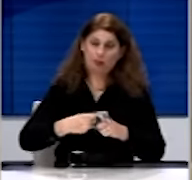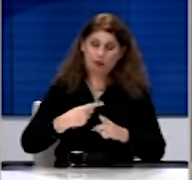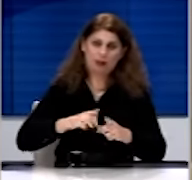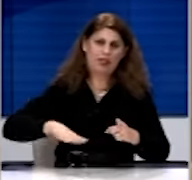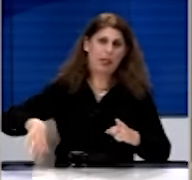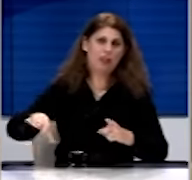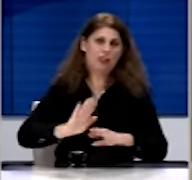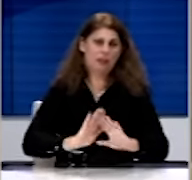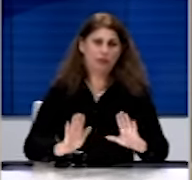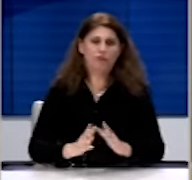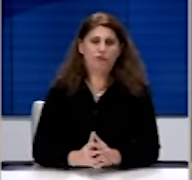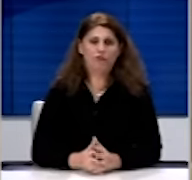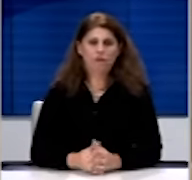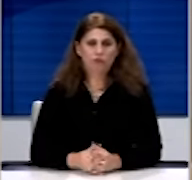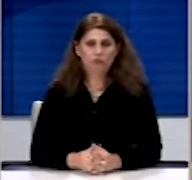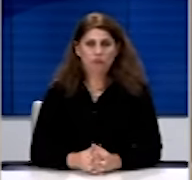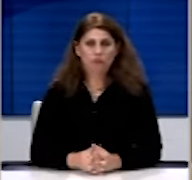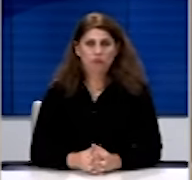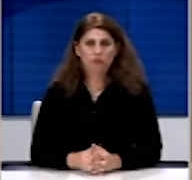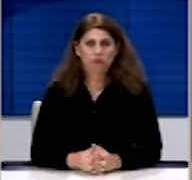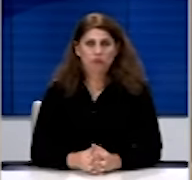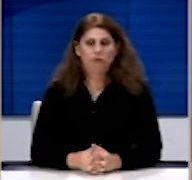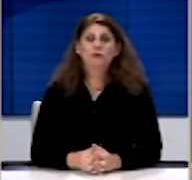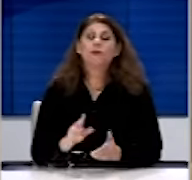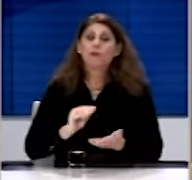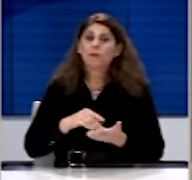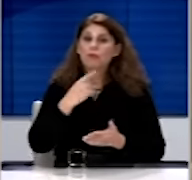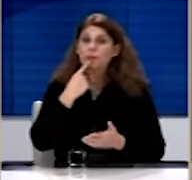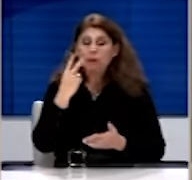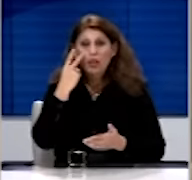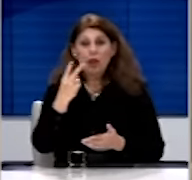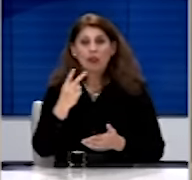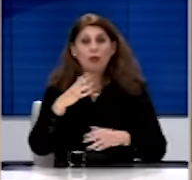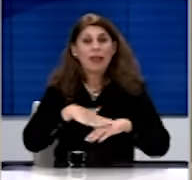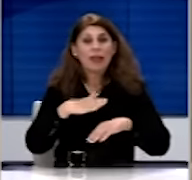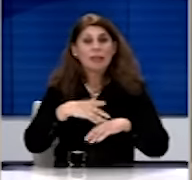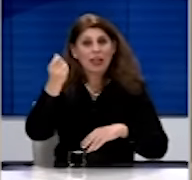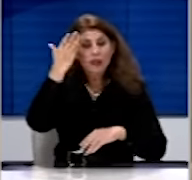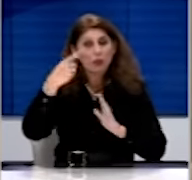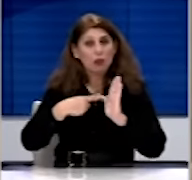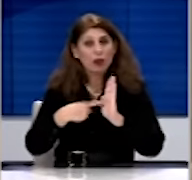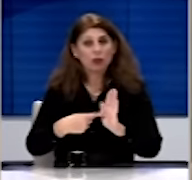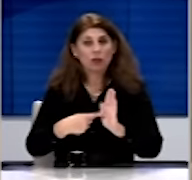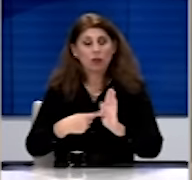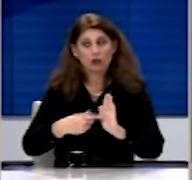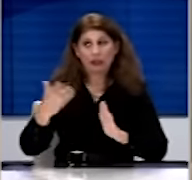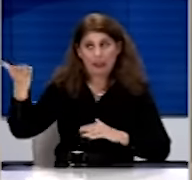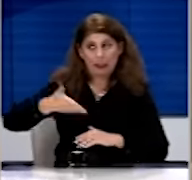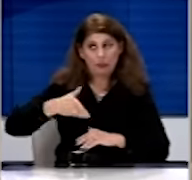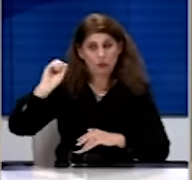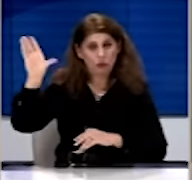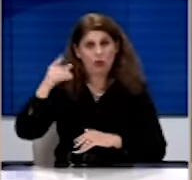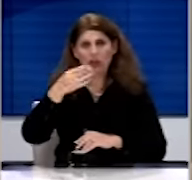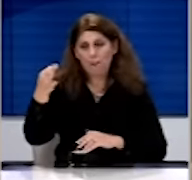λαός. Για να επανέλθουμε όμως στις αιτίες της ακρίβειας που μας τις παρουσιάζεται σαν εισαγόμενες,